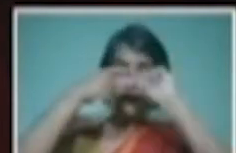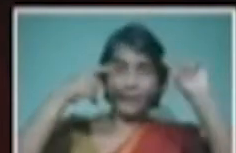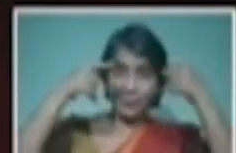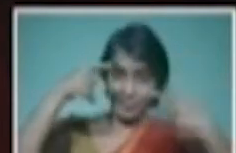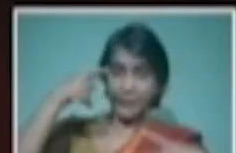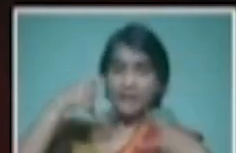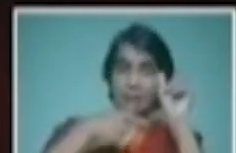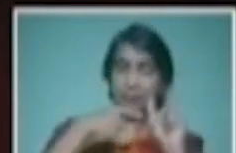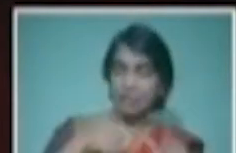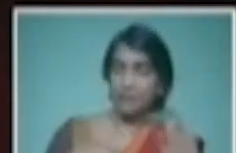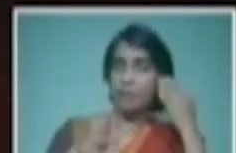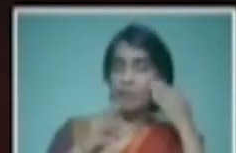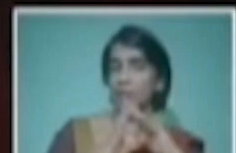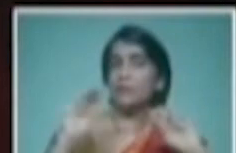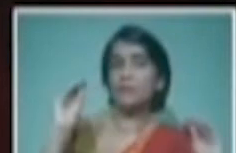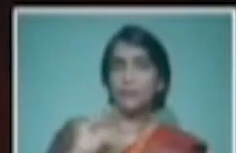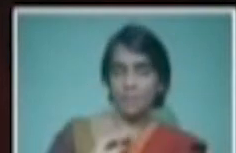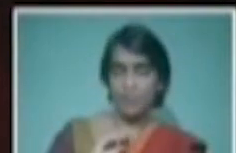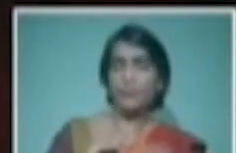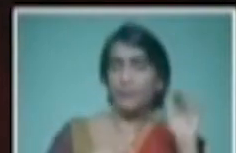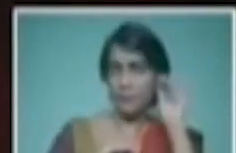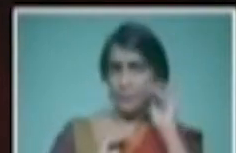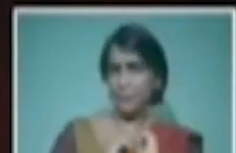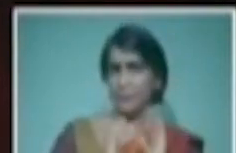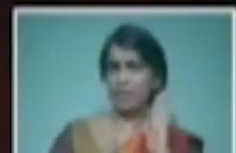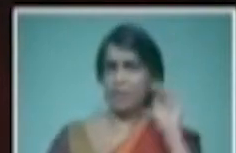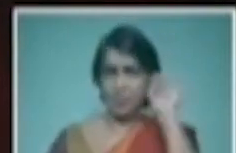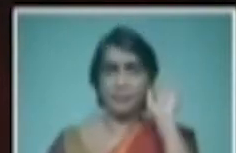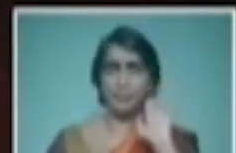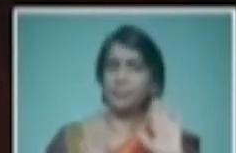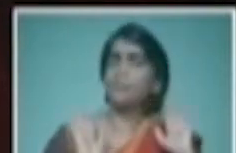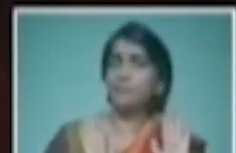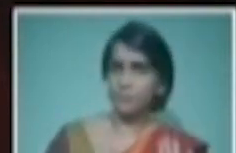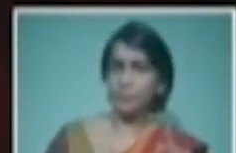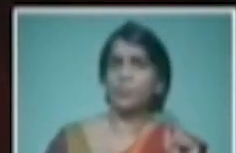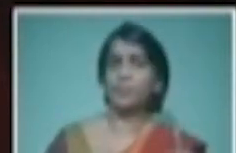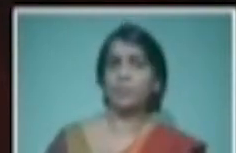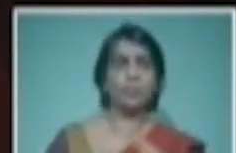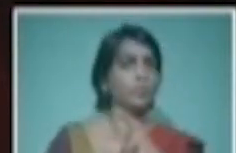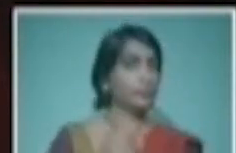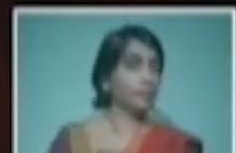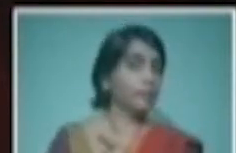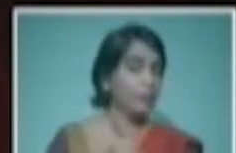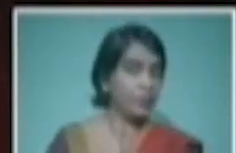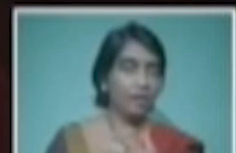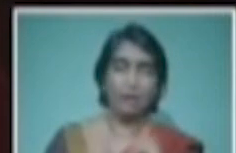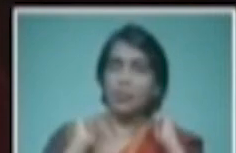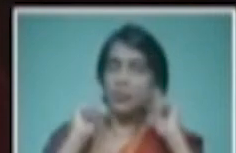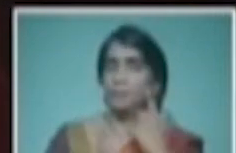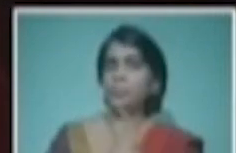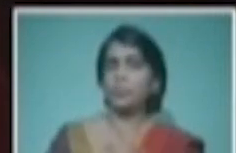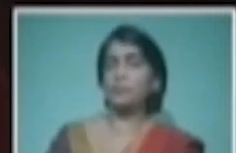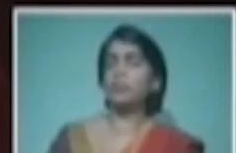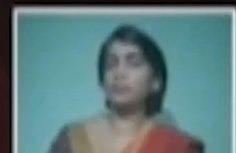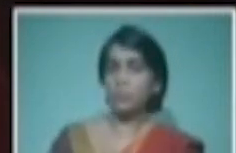කටයුතු ආරම්භ කර ඇති බවට වාර්තා වෙනවා. කෙසේ නමුත් මෙම ඉගැන්වීම සඳහා ප්‍රමාණවත් ගුරුවරු නොමැති